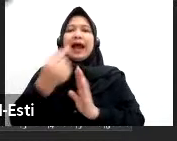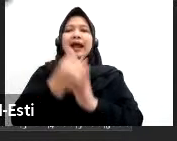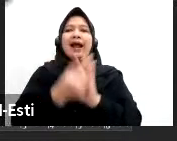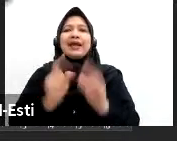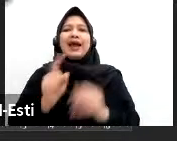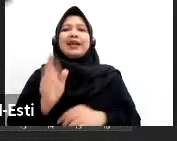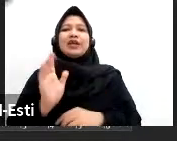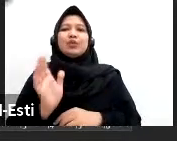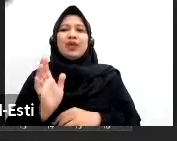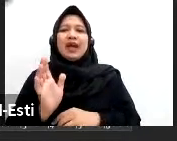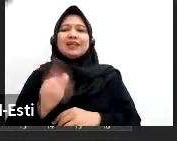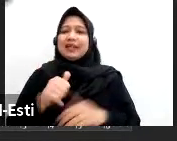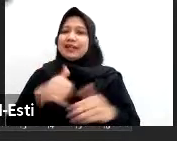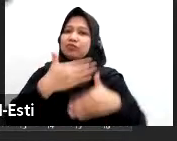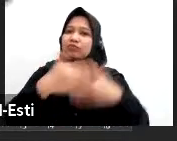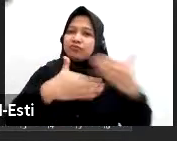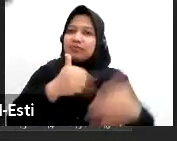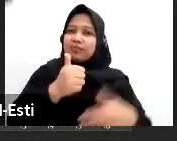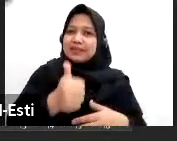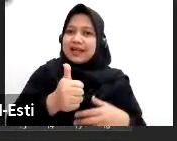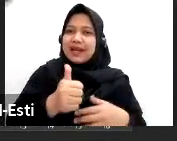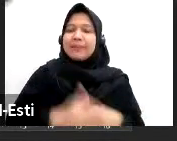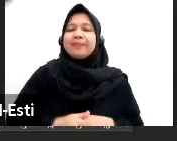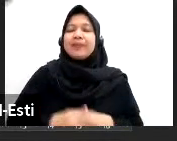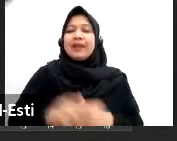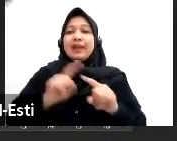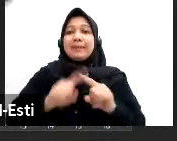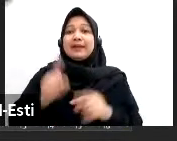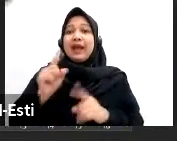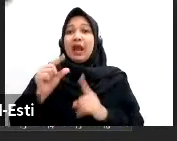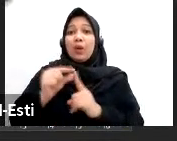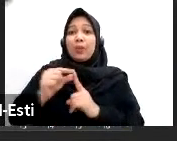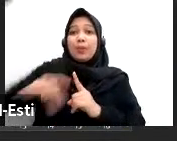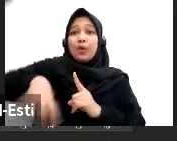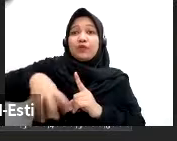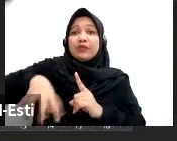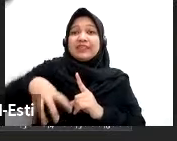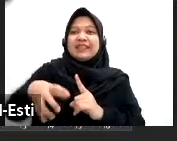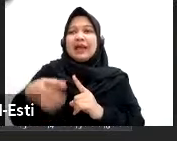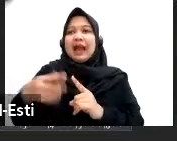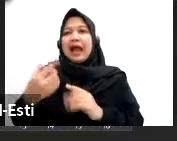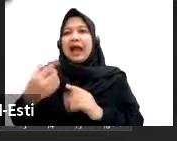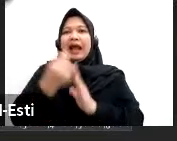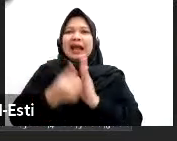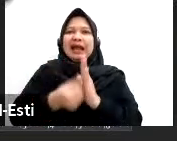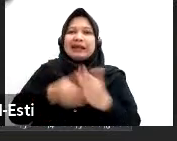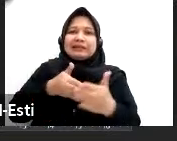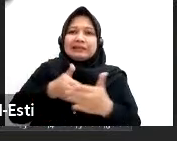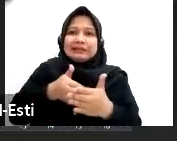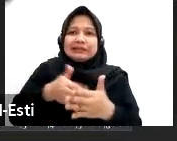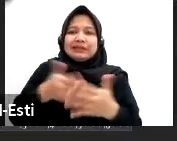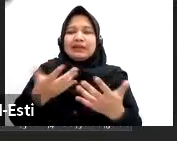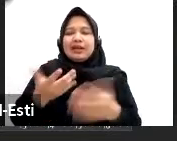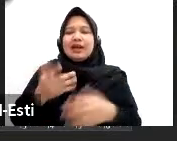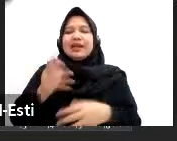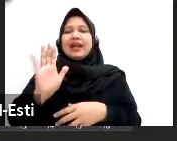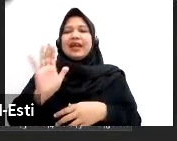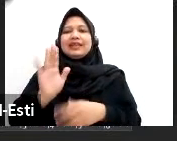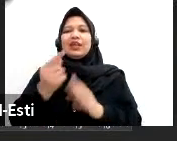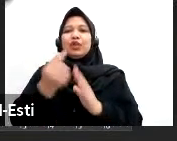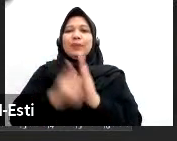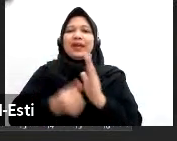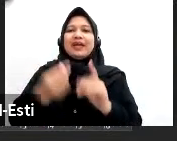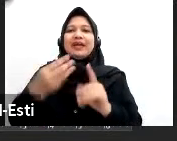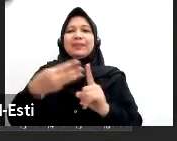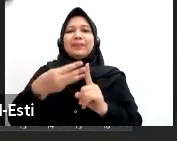tidak bisa beroperasi dan hanya kalau provinsi tersebut memiliki keterbatasan anggaran hingga untuk membiayai bpsk